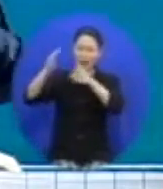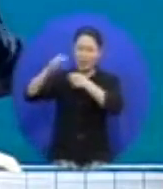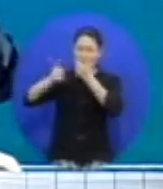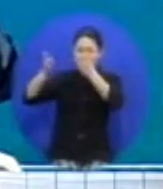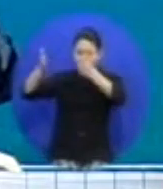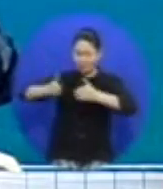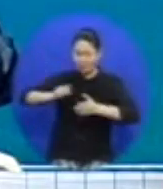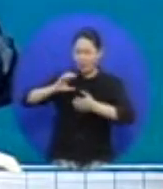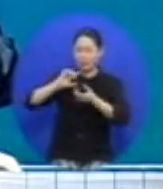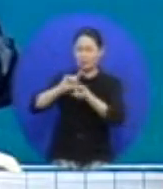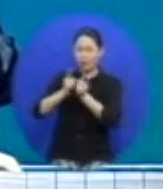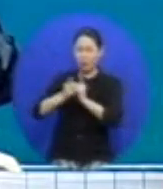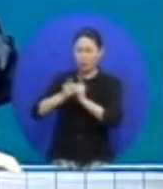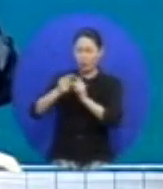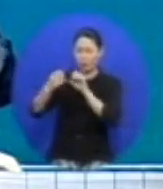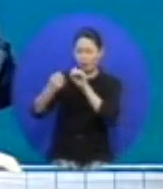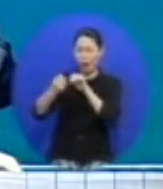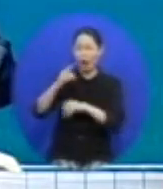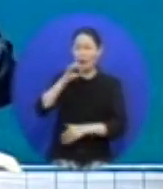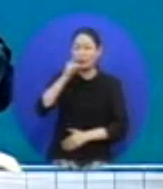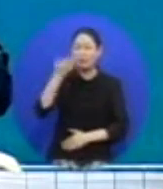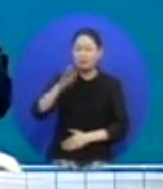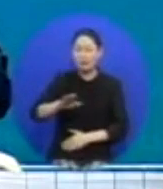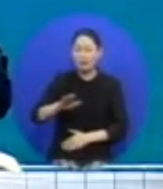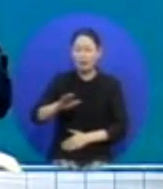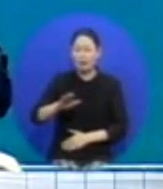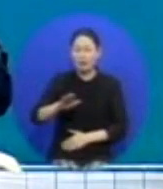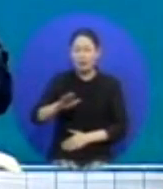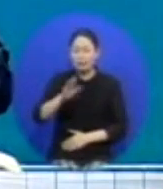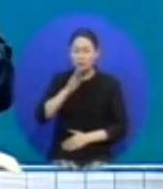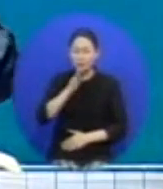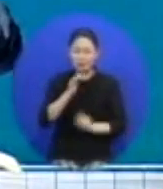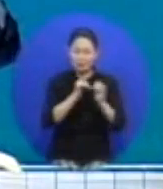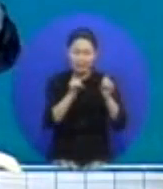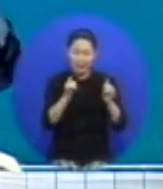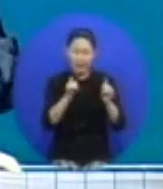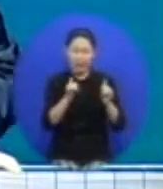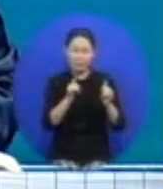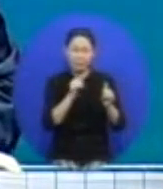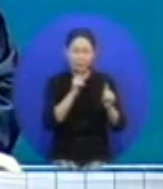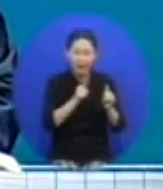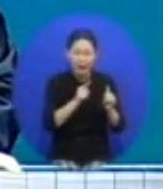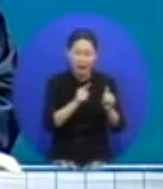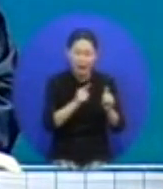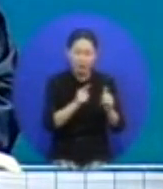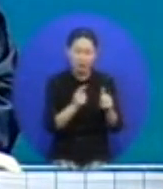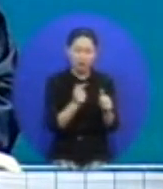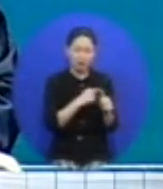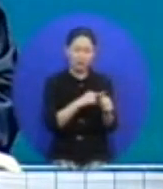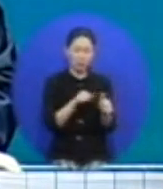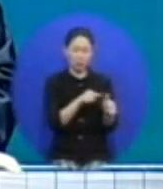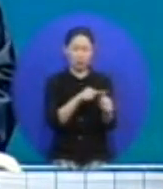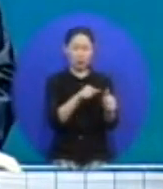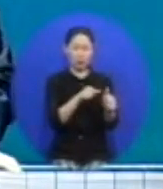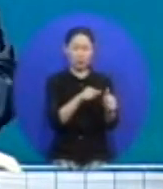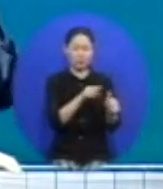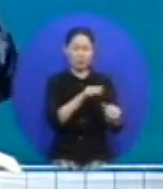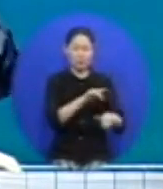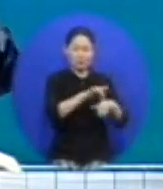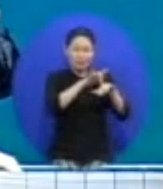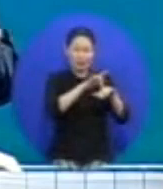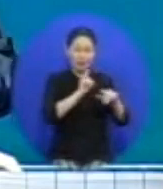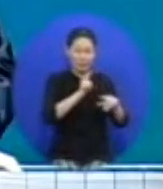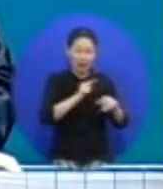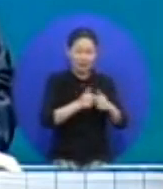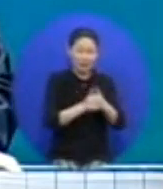사람의 말이 또 그 뒤에서 배우의 역사는 사탄의 말에 따라 살면서 어떻게 하나님 이 가정을